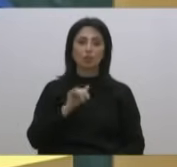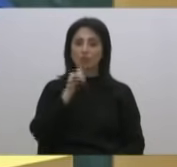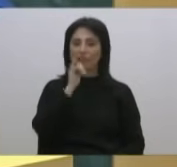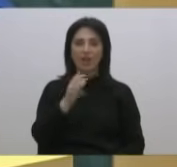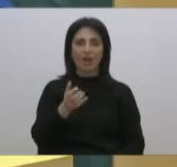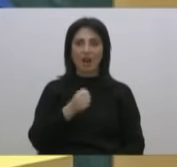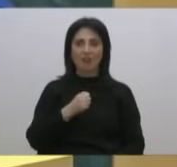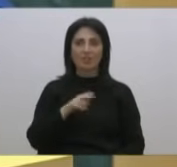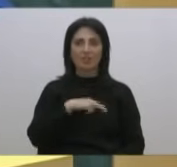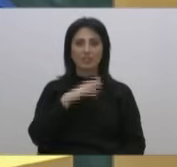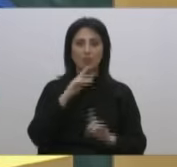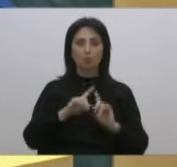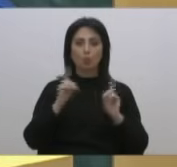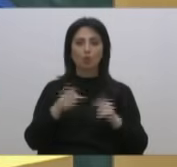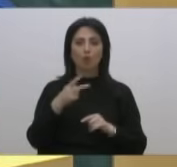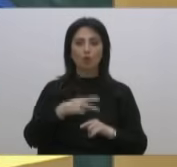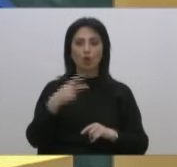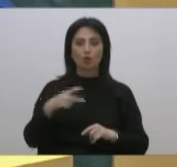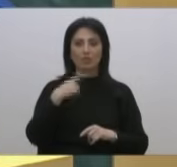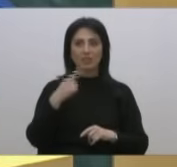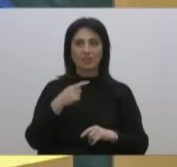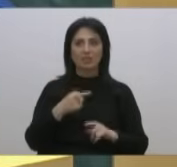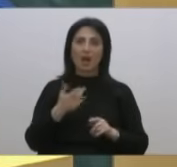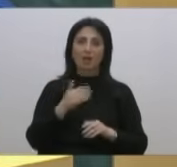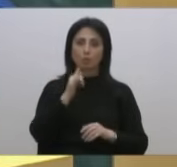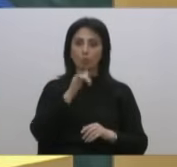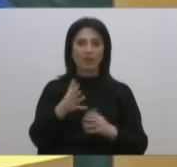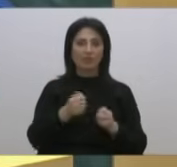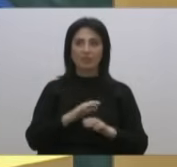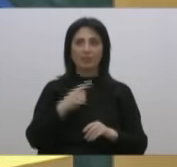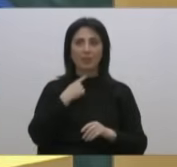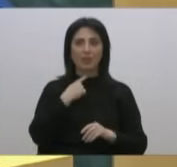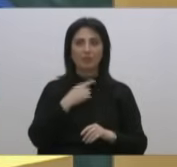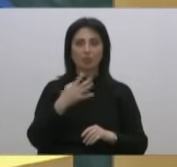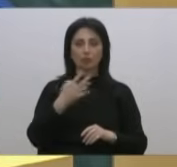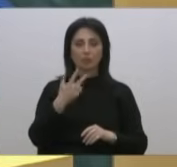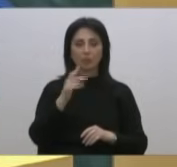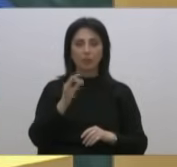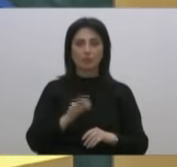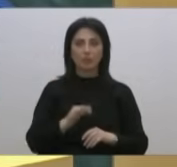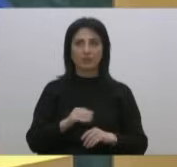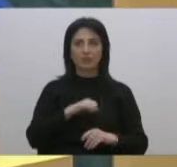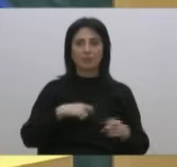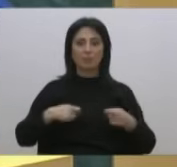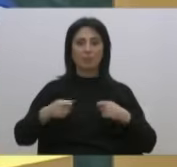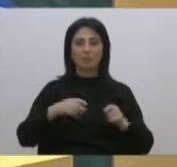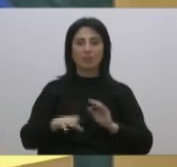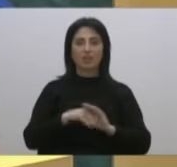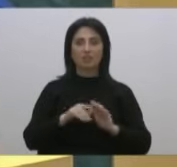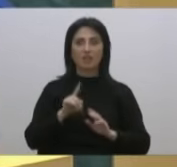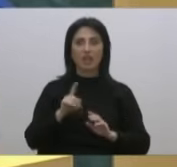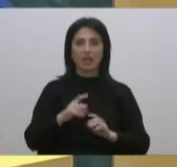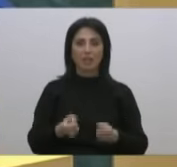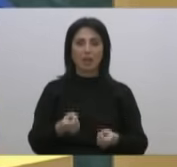ვერ ავიღებდით საპარლამენტო უმრავლესობას 2020 წელს, ან თუ ვერ მივიღებდით ხმების 53%-ს თვითმმართველობის არჩევნებში,